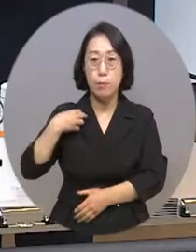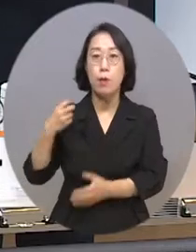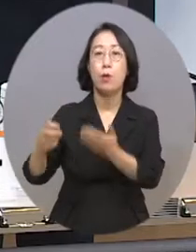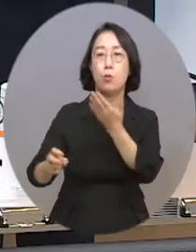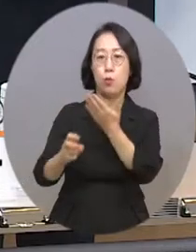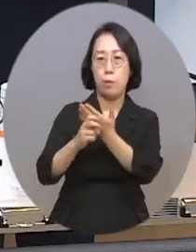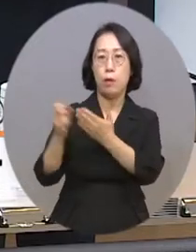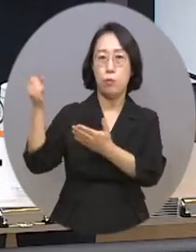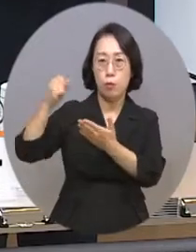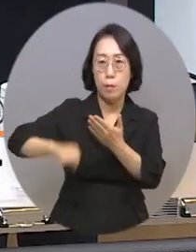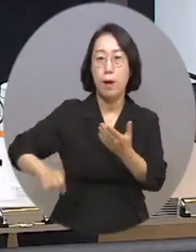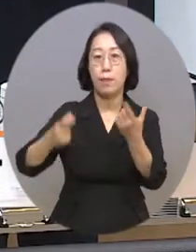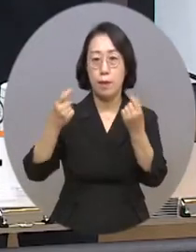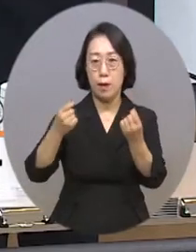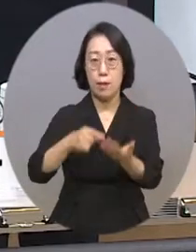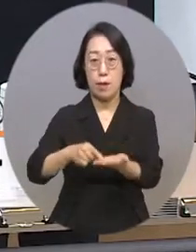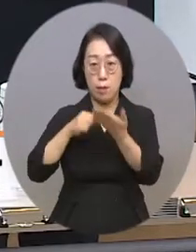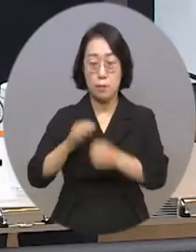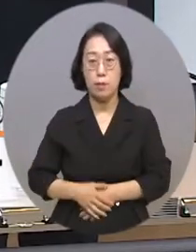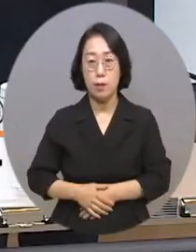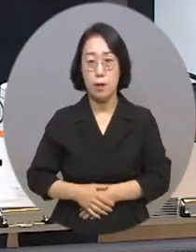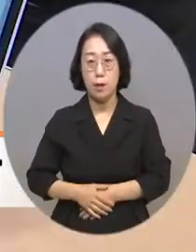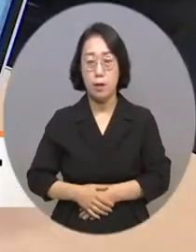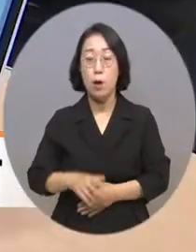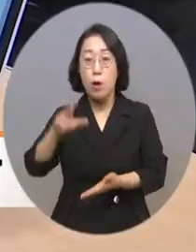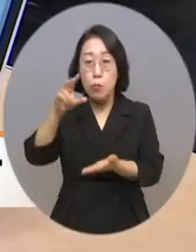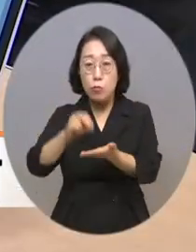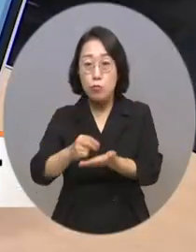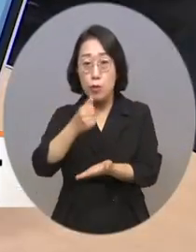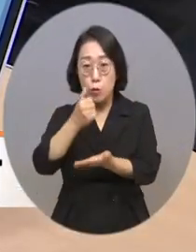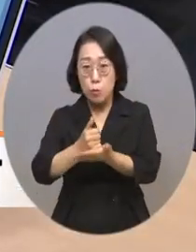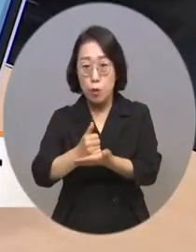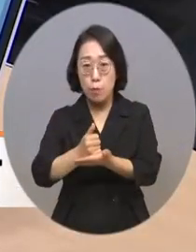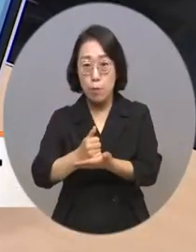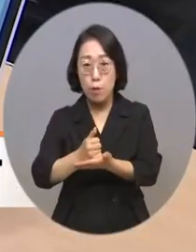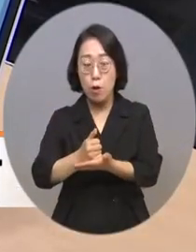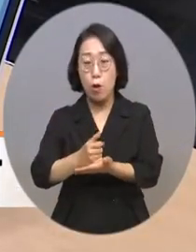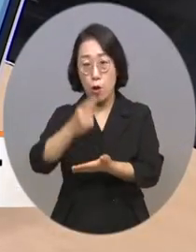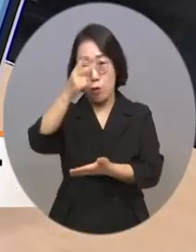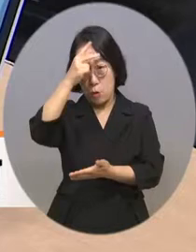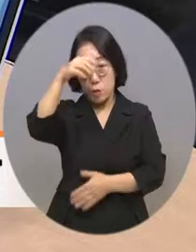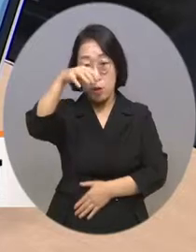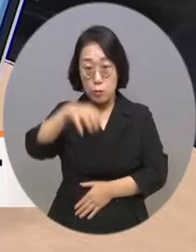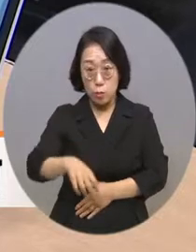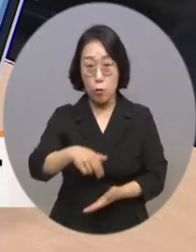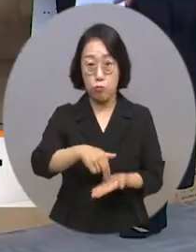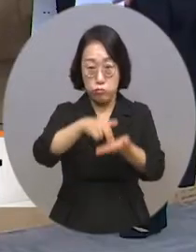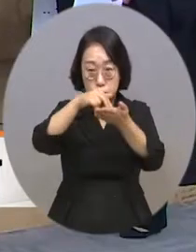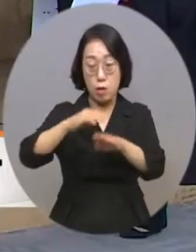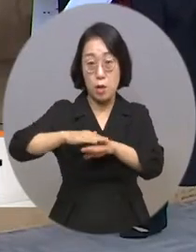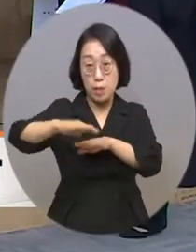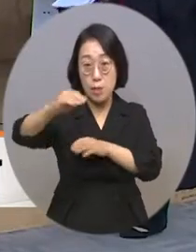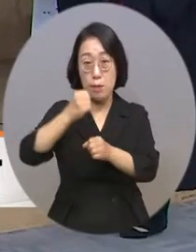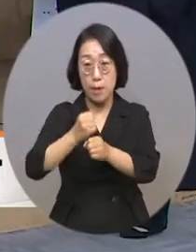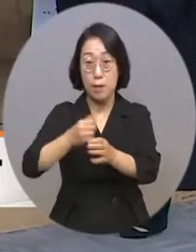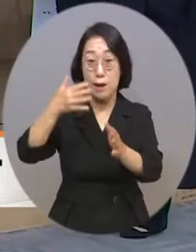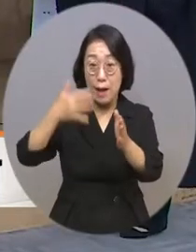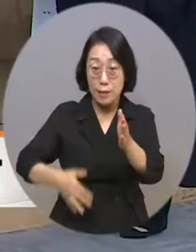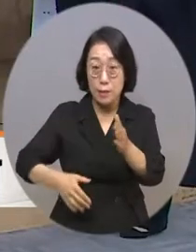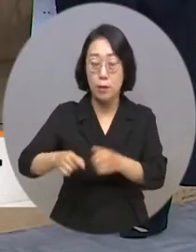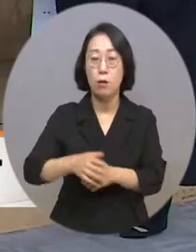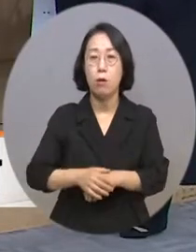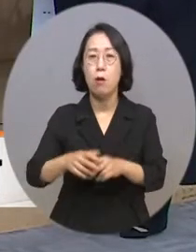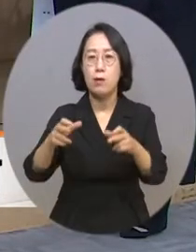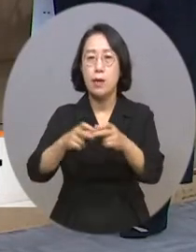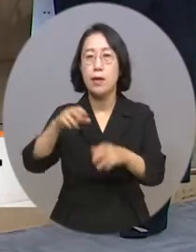것으로 나타났습니다 핵심 쟁점은 관공서 인 경찰서에 생강 님이 접근로 가 설치되지 않은 게